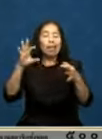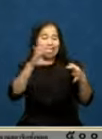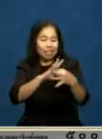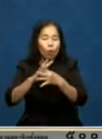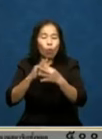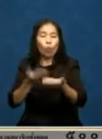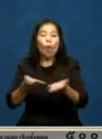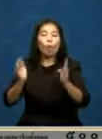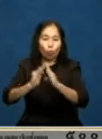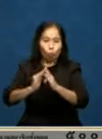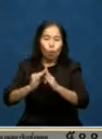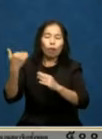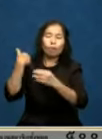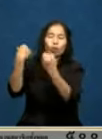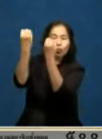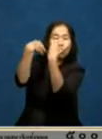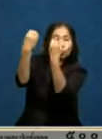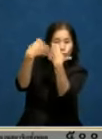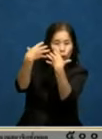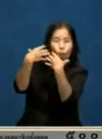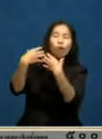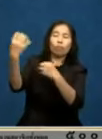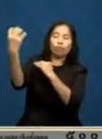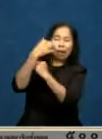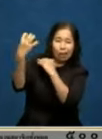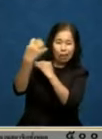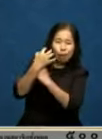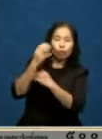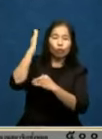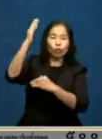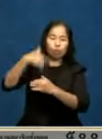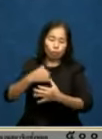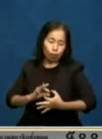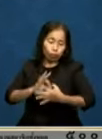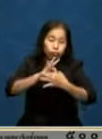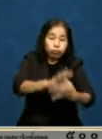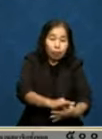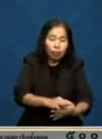ที่จะเป็นการส่งต่อพฤติกรรมความรุนแรงความก้าวร้าวหรือ